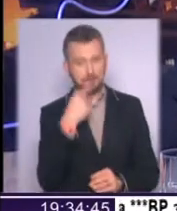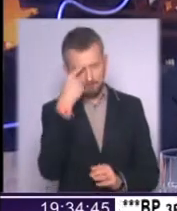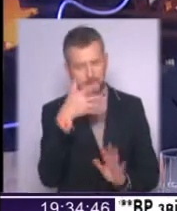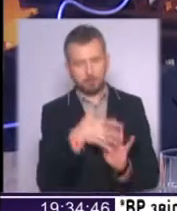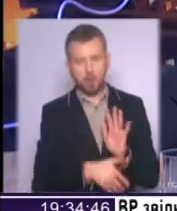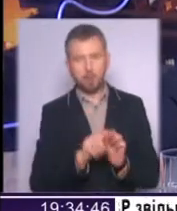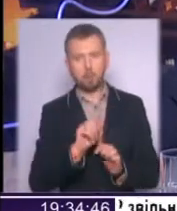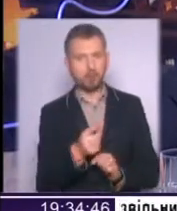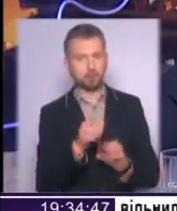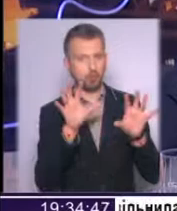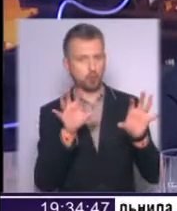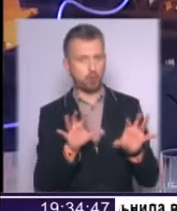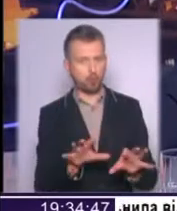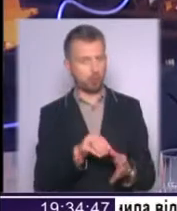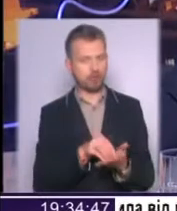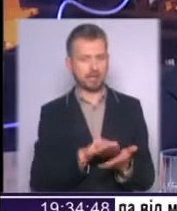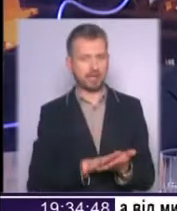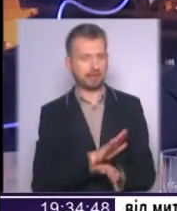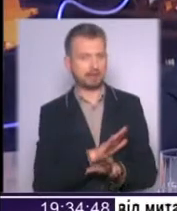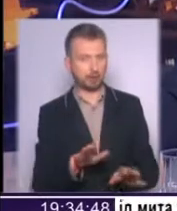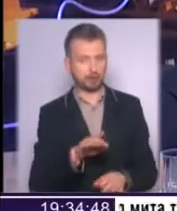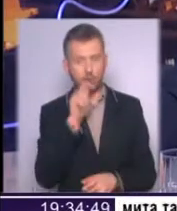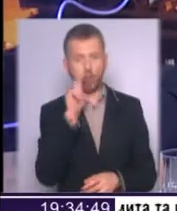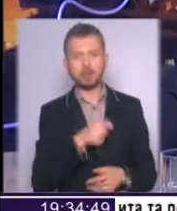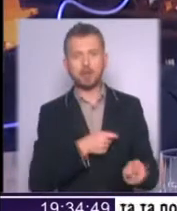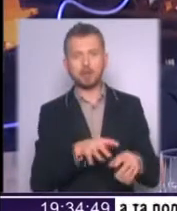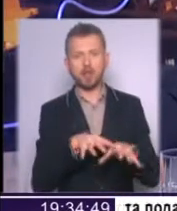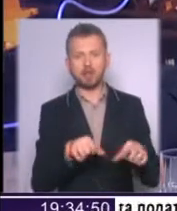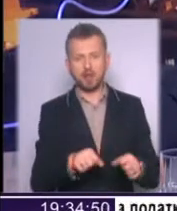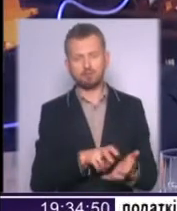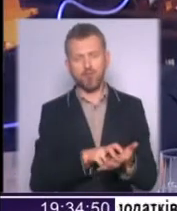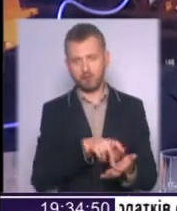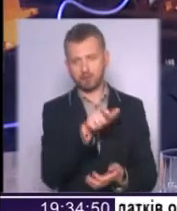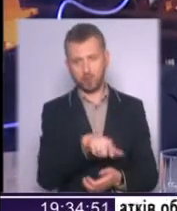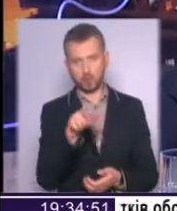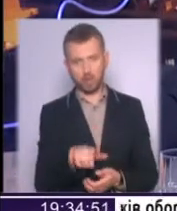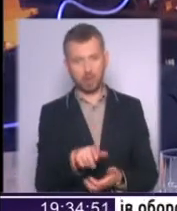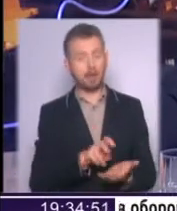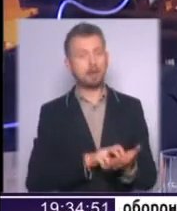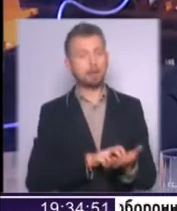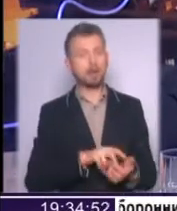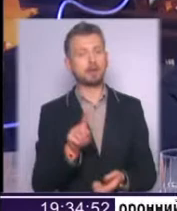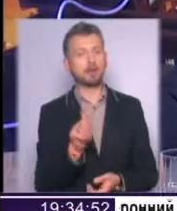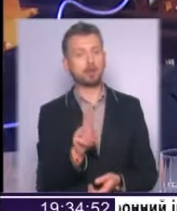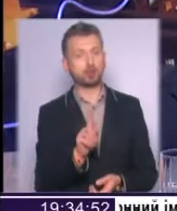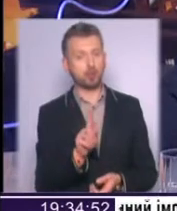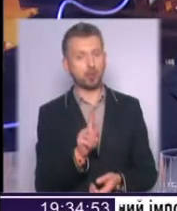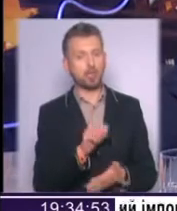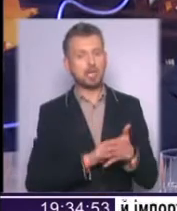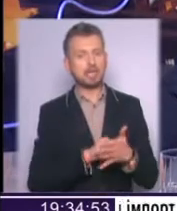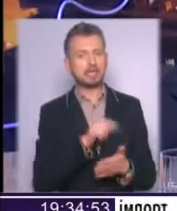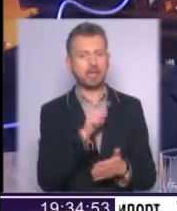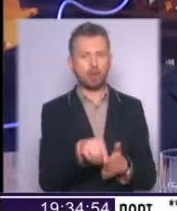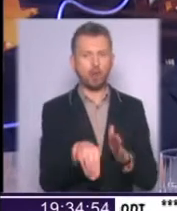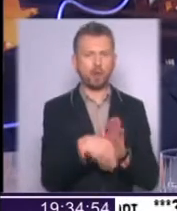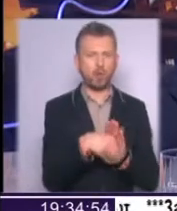почему он не регистрируется. Украинская власть боится людей. Боится, что из-за ее